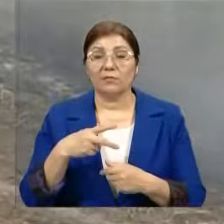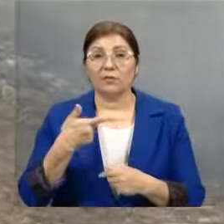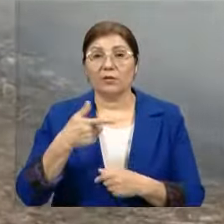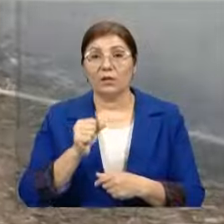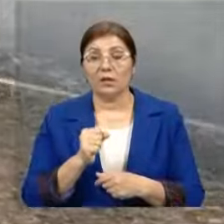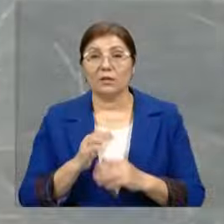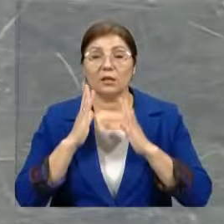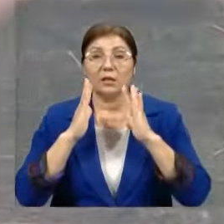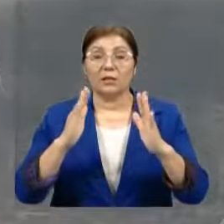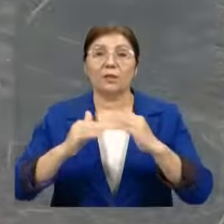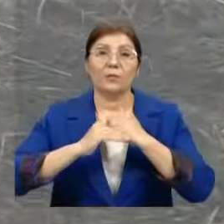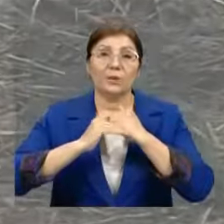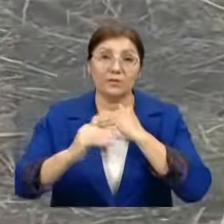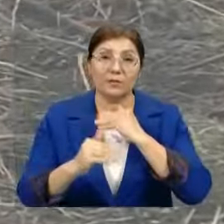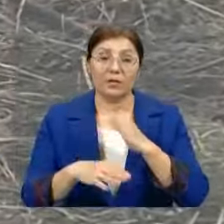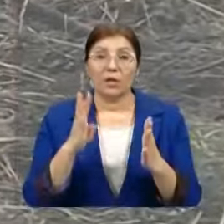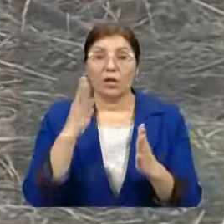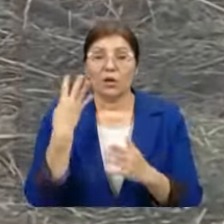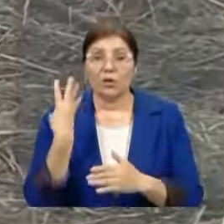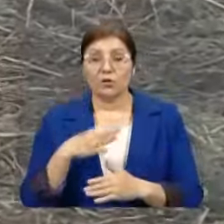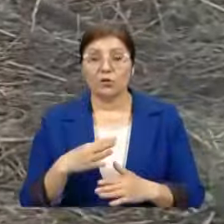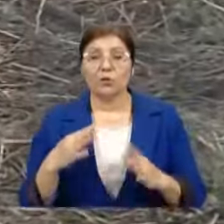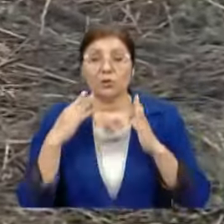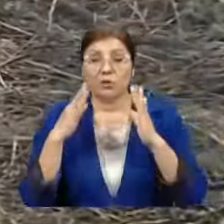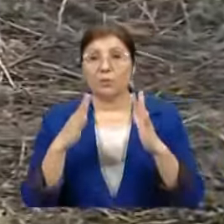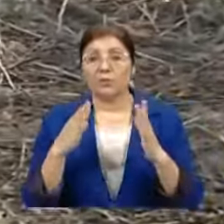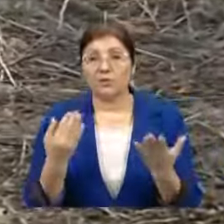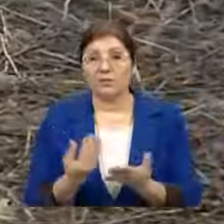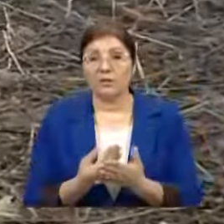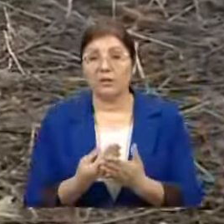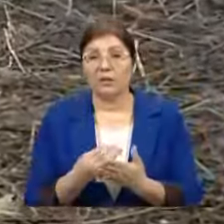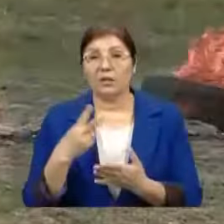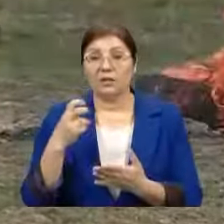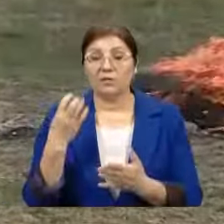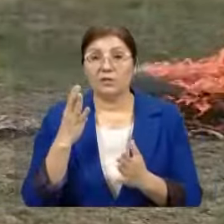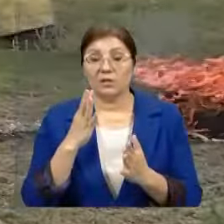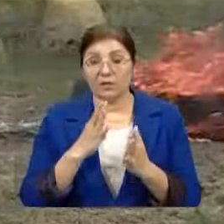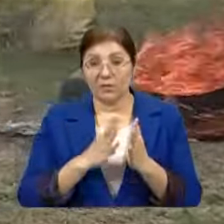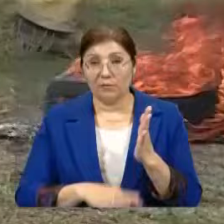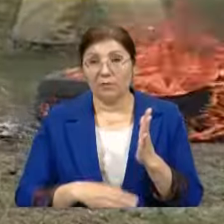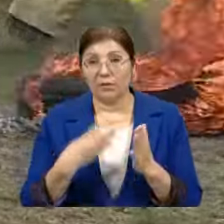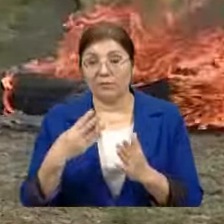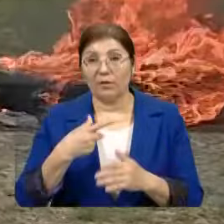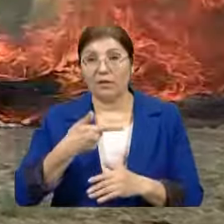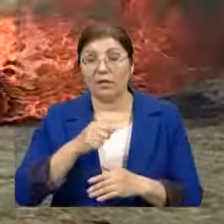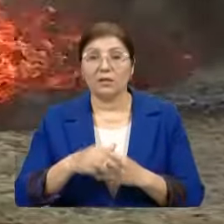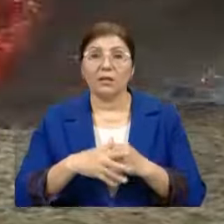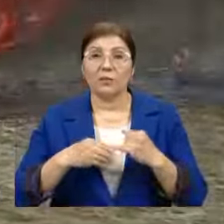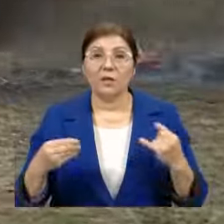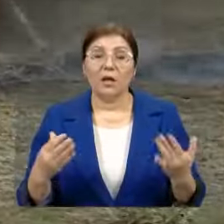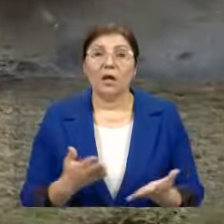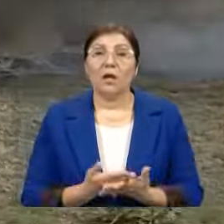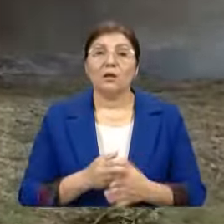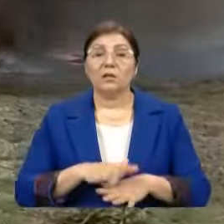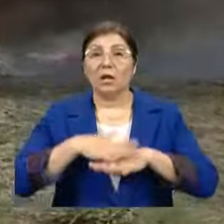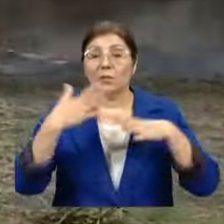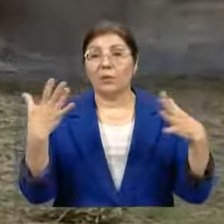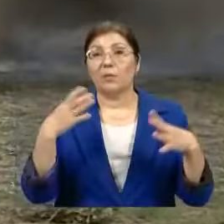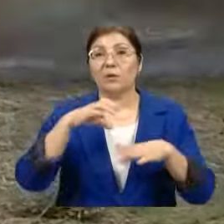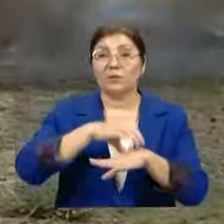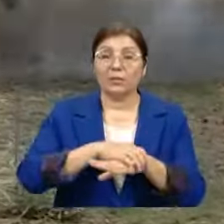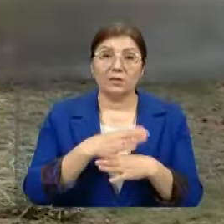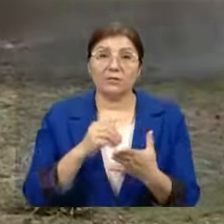лесных массивов и 40 степных загораний, где выгорело 1292 гектара земли. Самое большое число подобных фактов в сравнении с прошлым